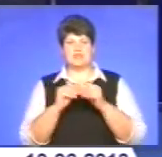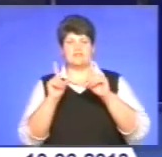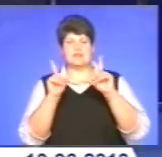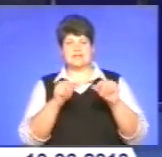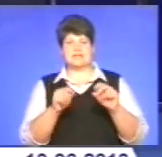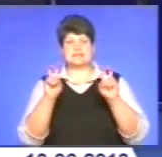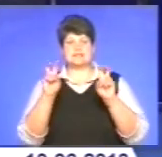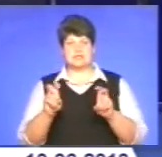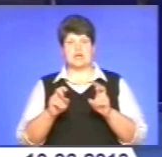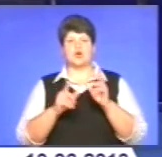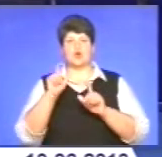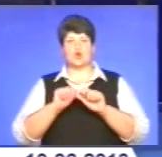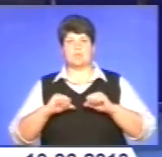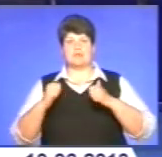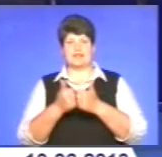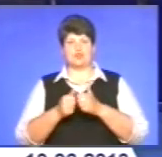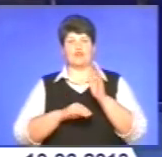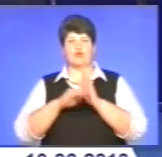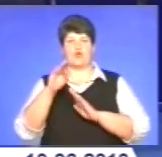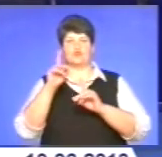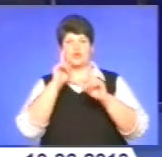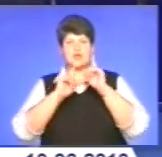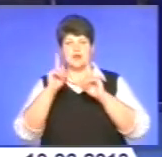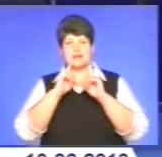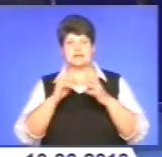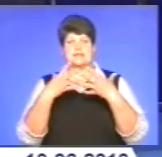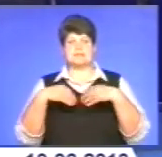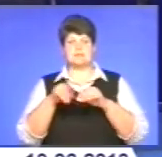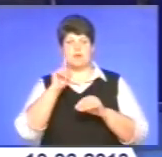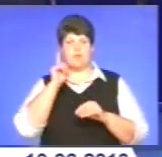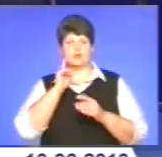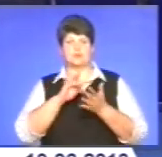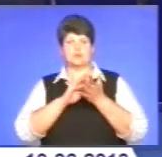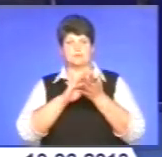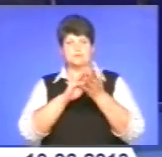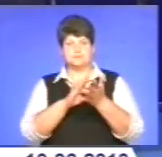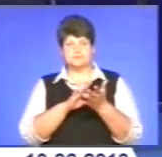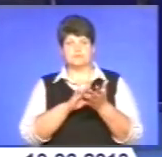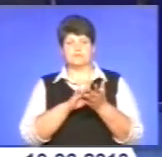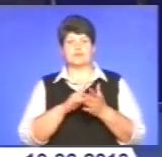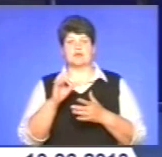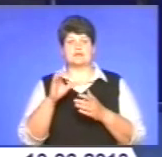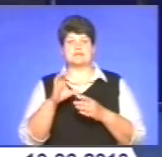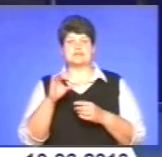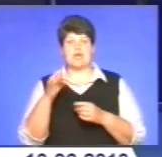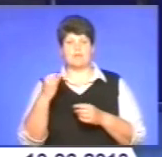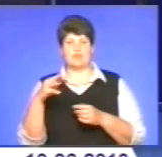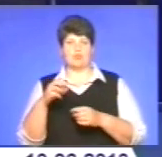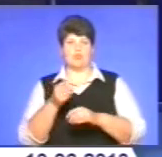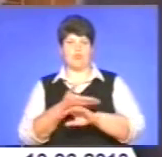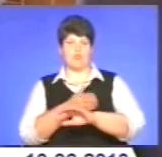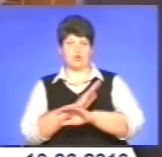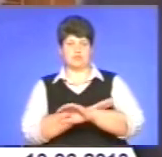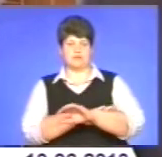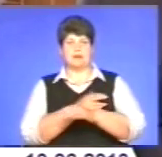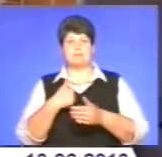Комітету Верховної Ради України з питань сім'ї, молодіжної політики, спорту і туризму і Комісії Сейму Республіки Польща.